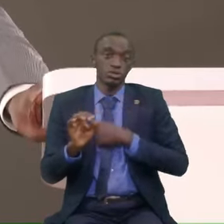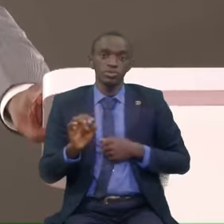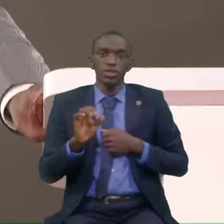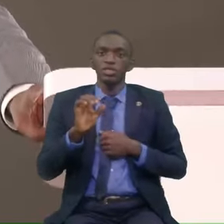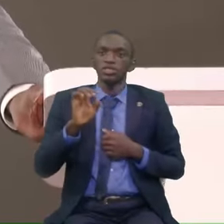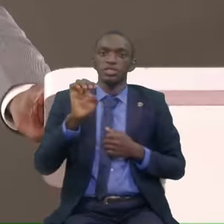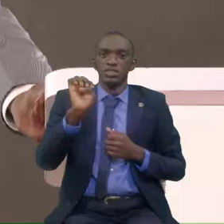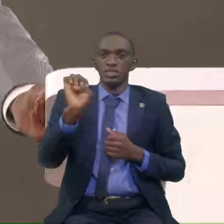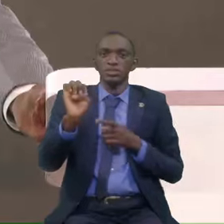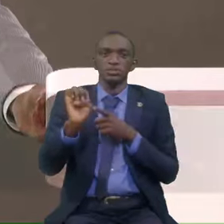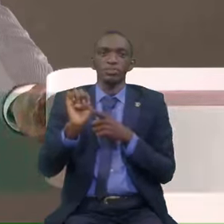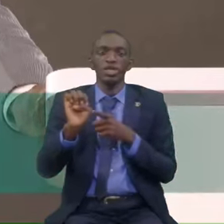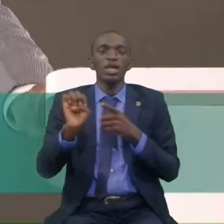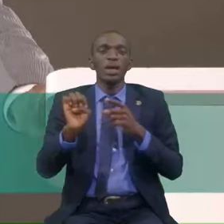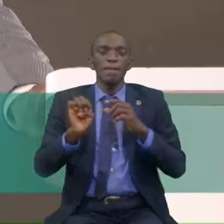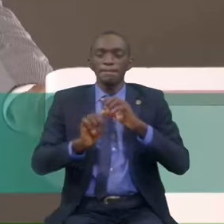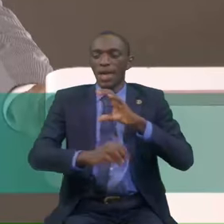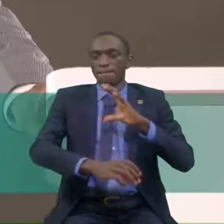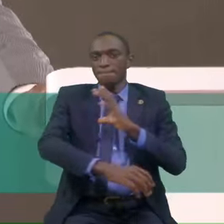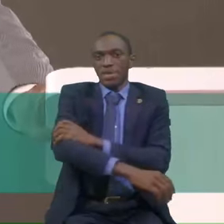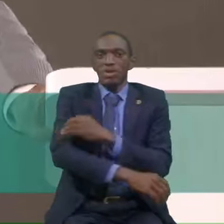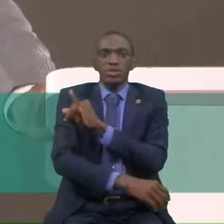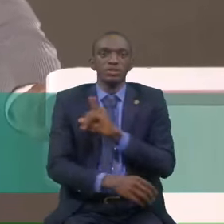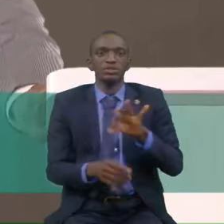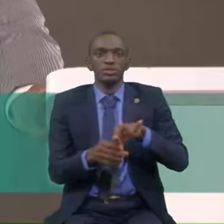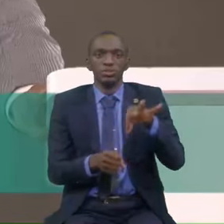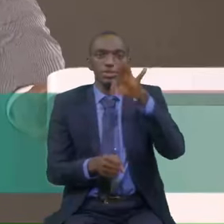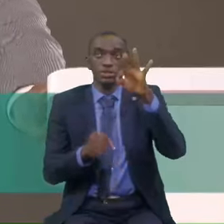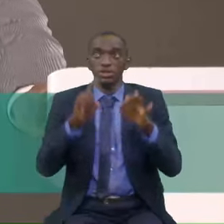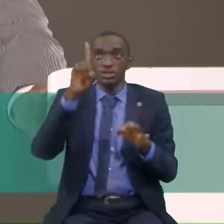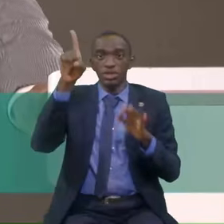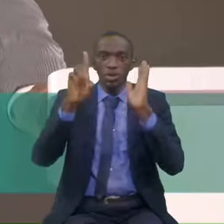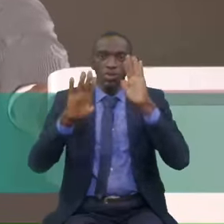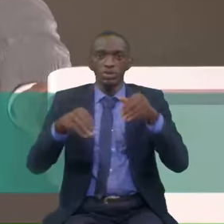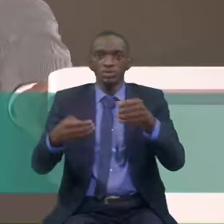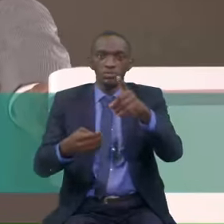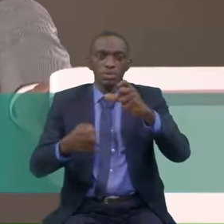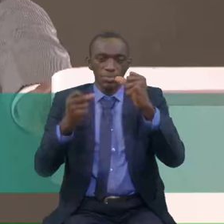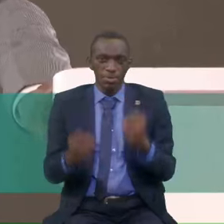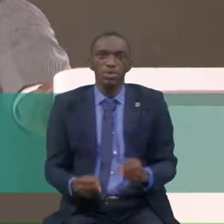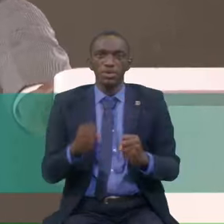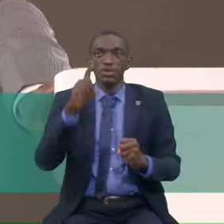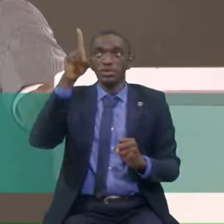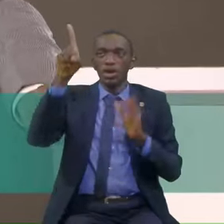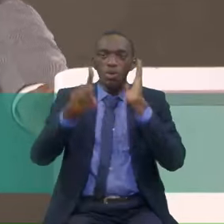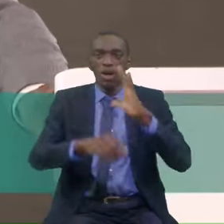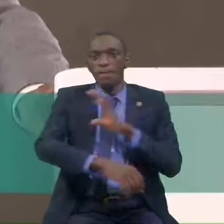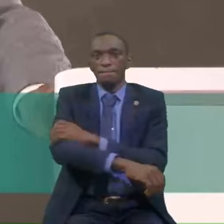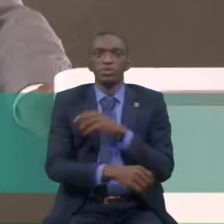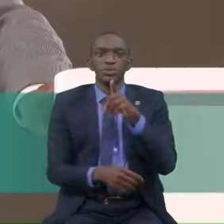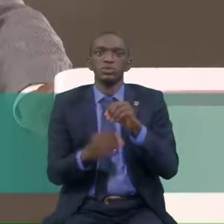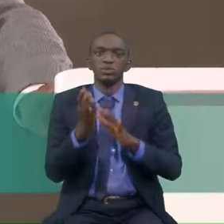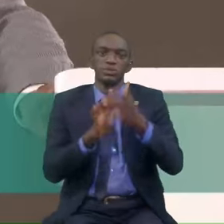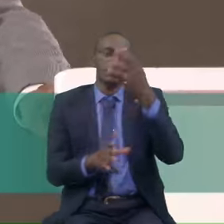E d'abord, E, l'esprit de puissance. L'esprit de puissance. Il va te revêtir